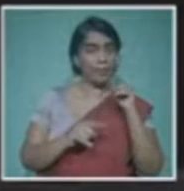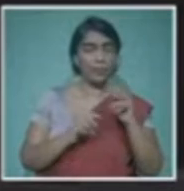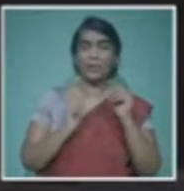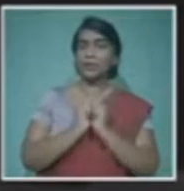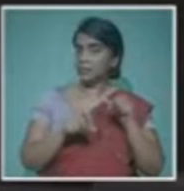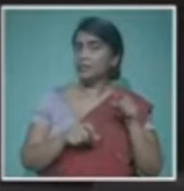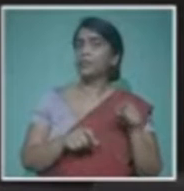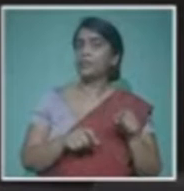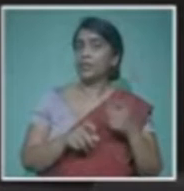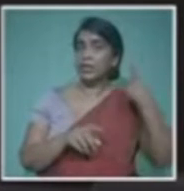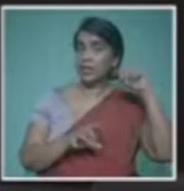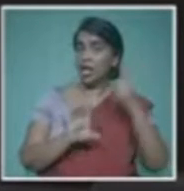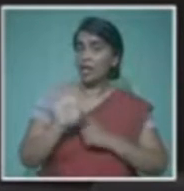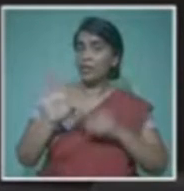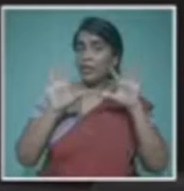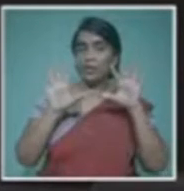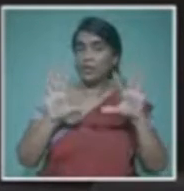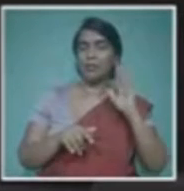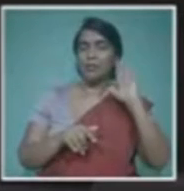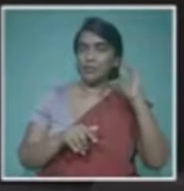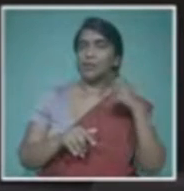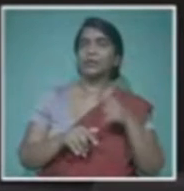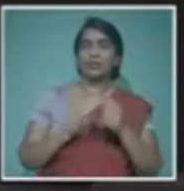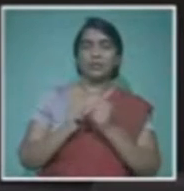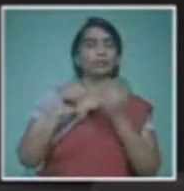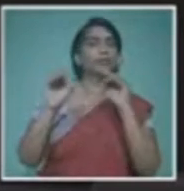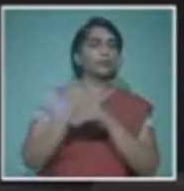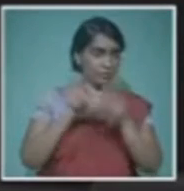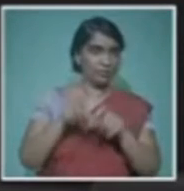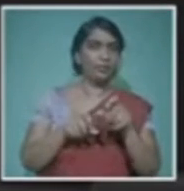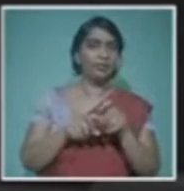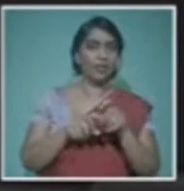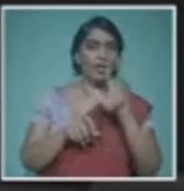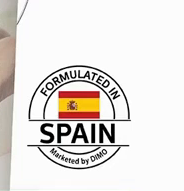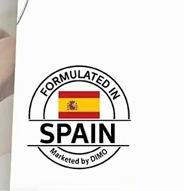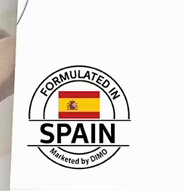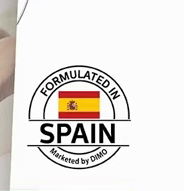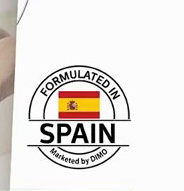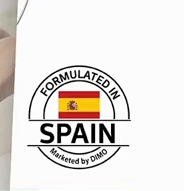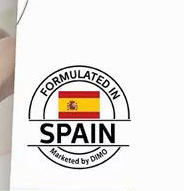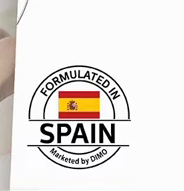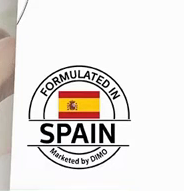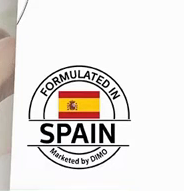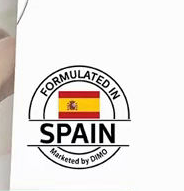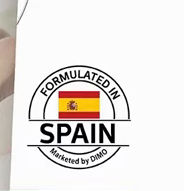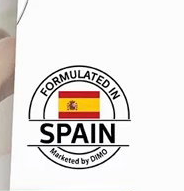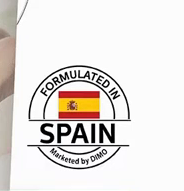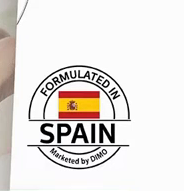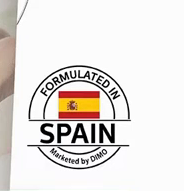සේවක ප්‍රමාණය අවුරුදු 10ටම අලුතෙන් මේ විදේශ සේවයට බඳවාගෙන තිබෙන්නේ 84 දෙනයි